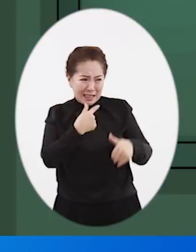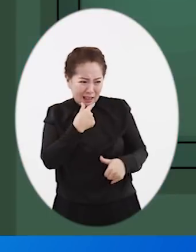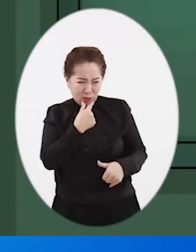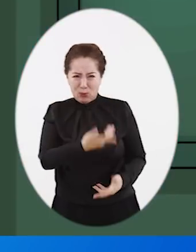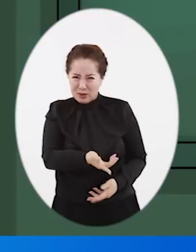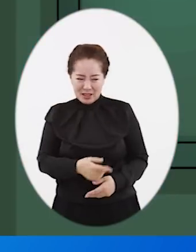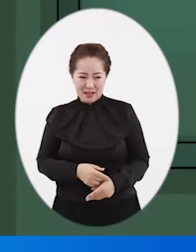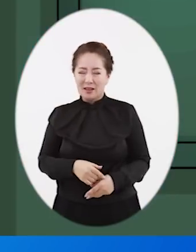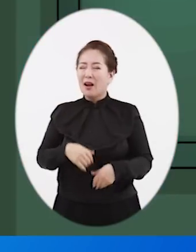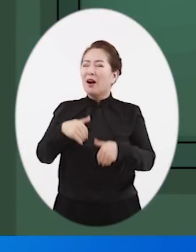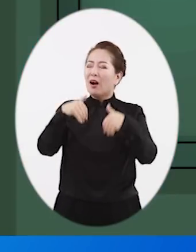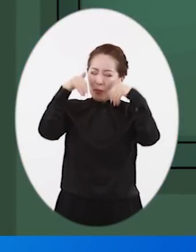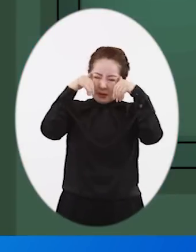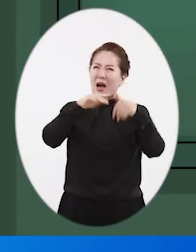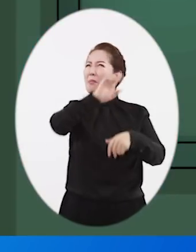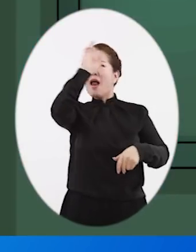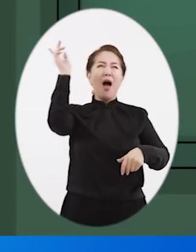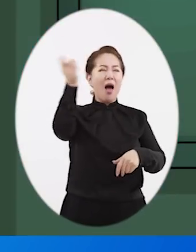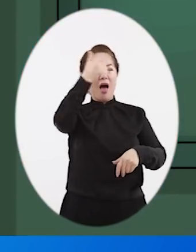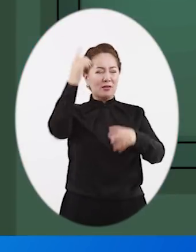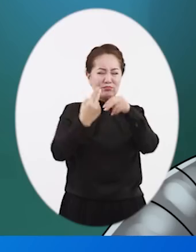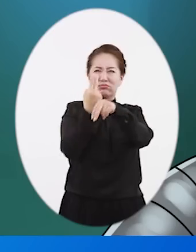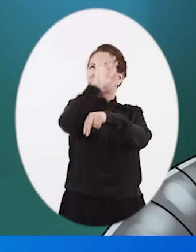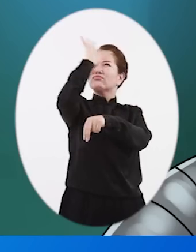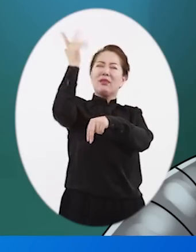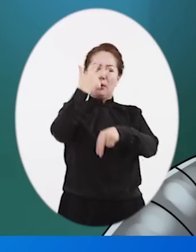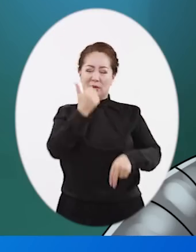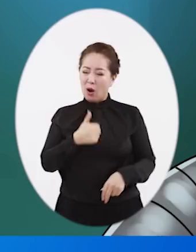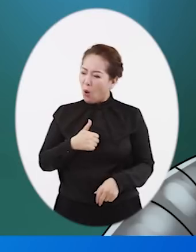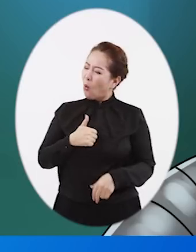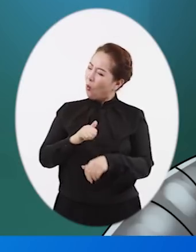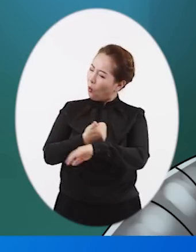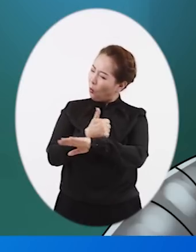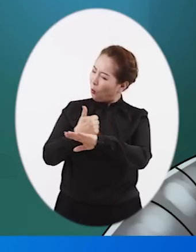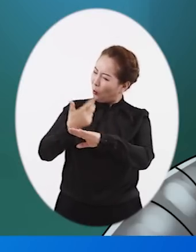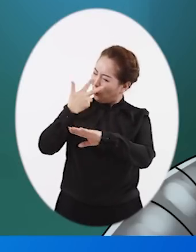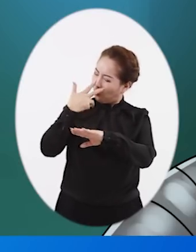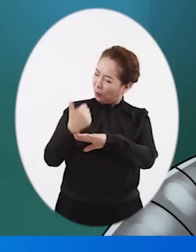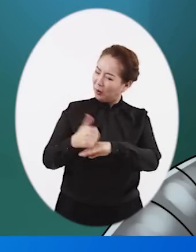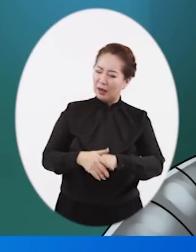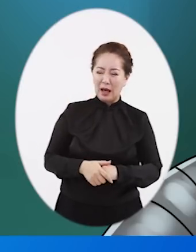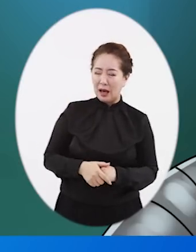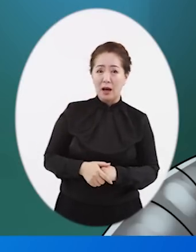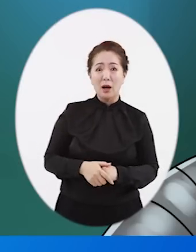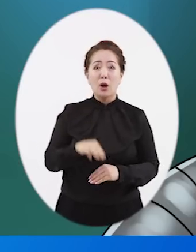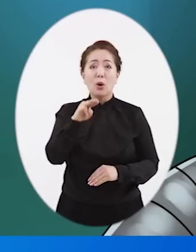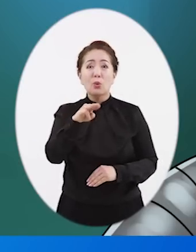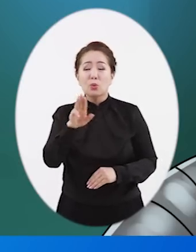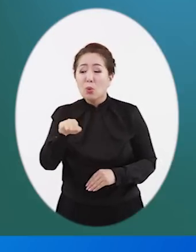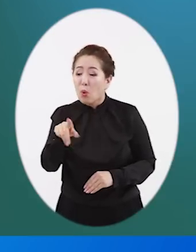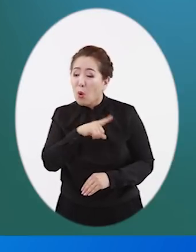мөнхөө. Ямар ч хийсэн басар бүр явж өгсөн гэсэн. Вау. Та нар минь тэгвэл ёстойгоо ядал явдалтай яваад